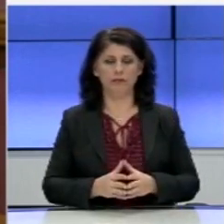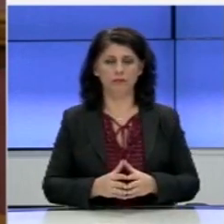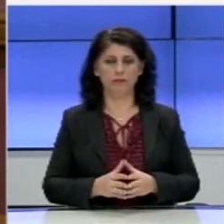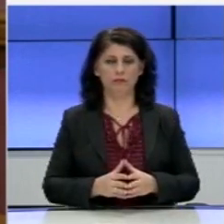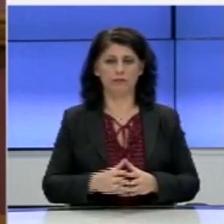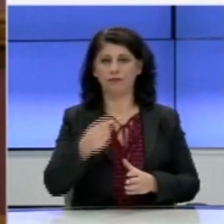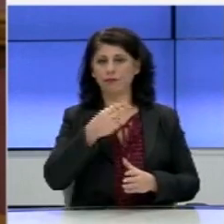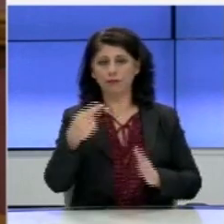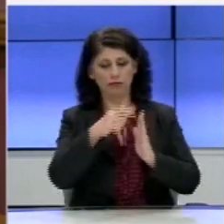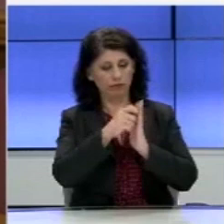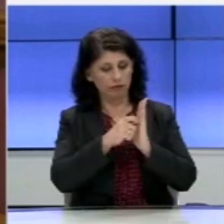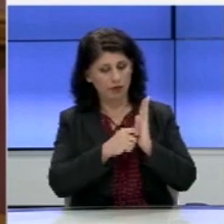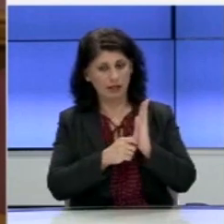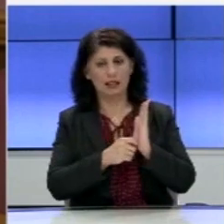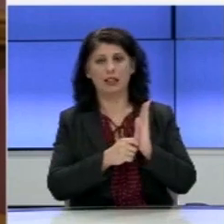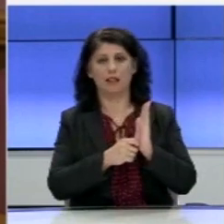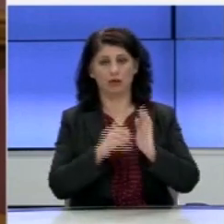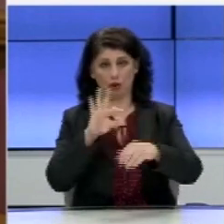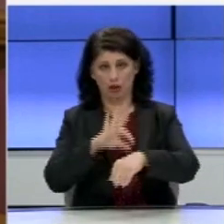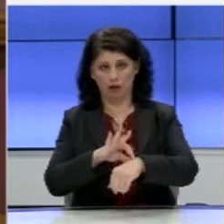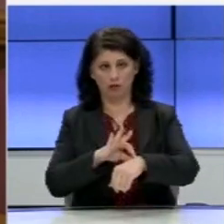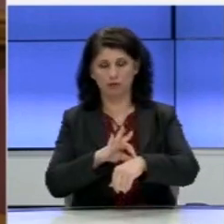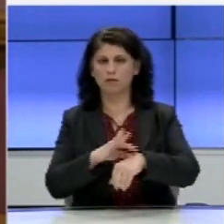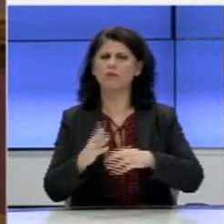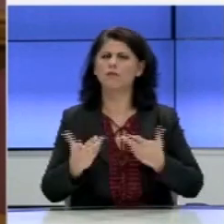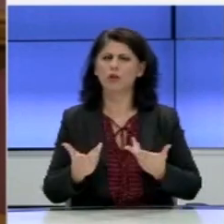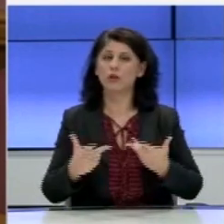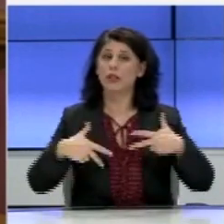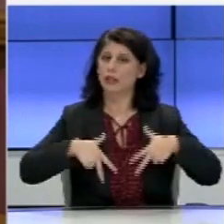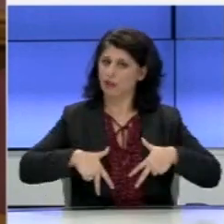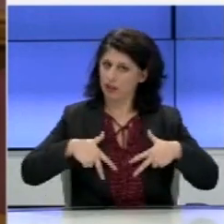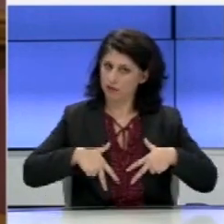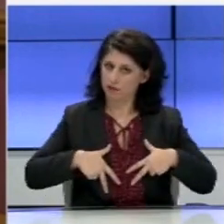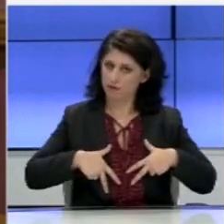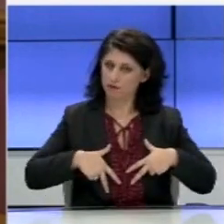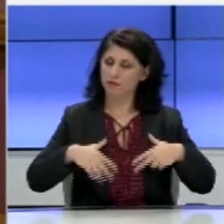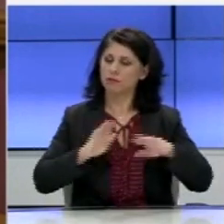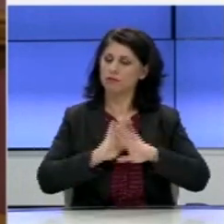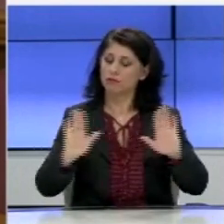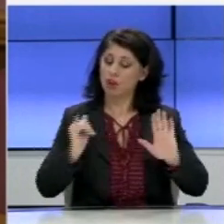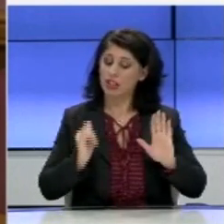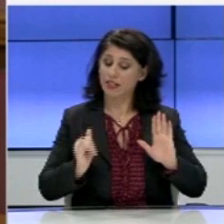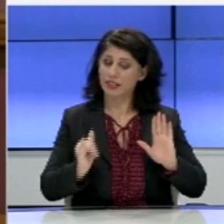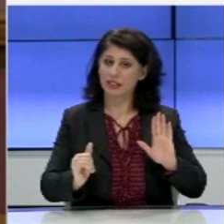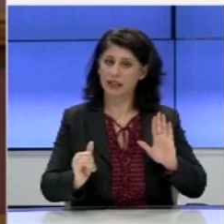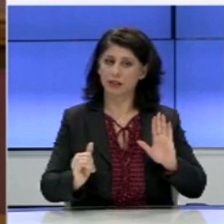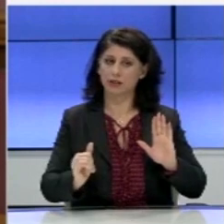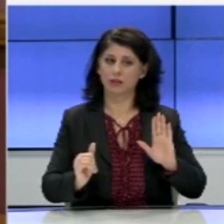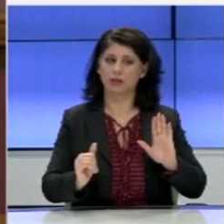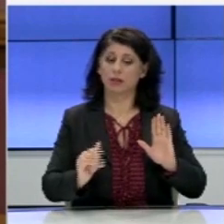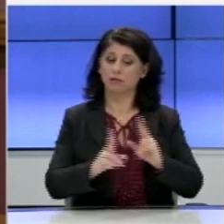γύρω από την καταγραφή, τον τρόπο δηλαδή καταγραφής των κρούσματων, είναι ποιος, η κυβέρνηση, χωρίς καμία καθυστέρηση και